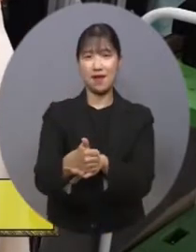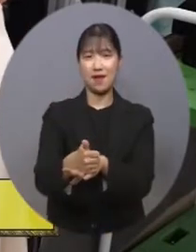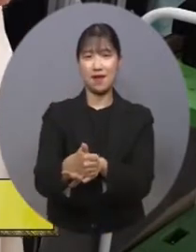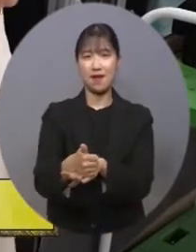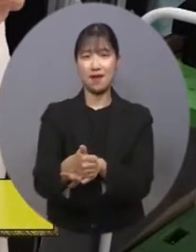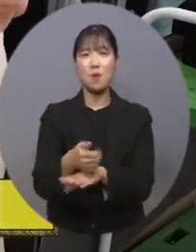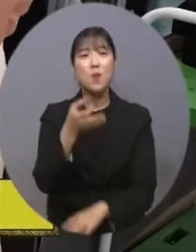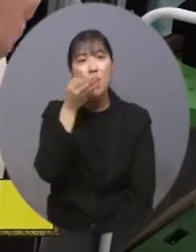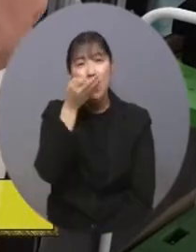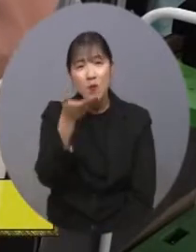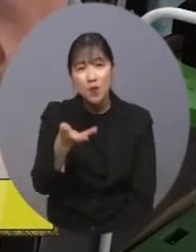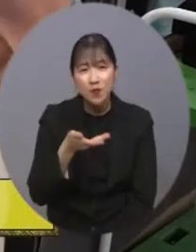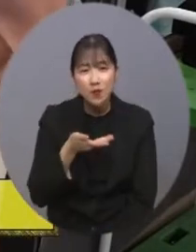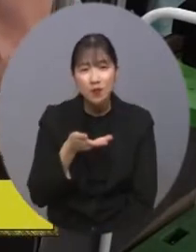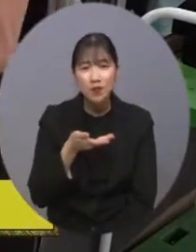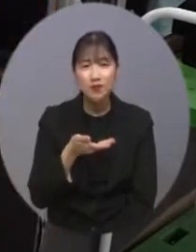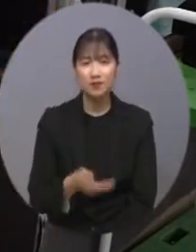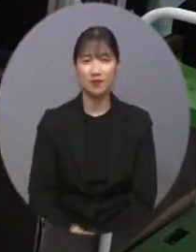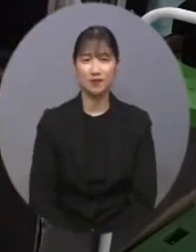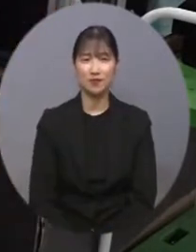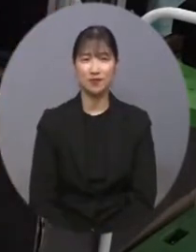응. 아, 한번 보여주실 수 있나요?